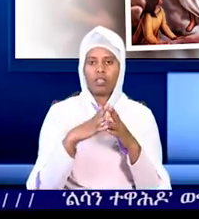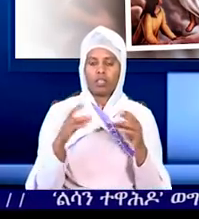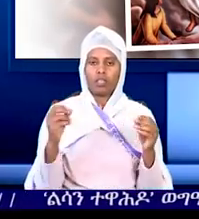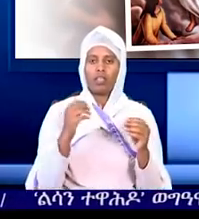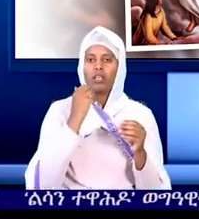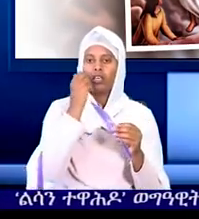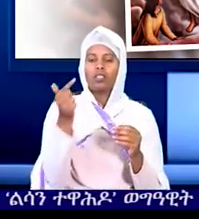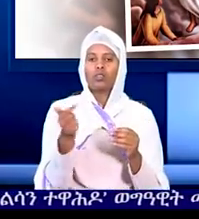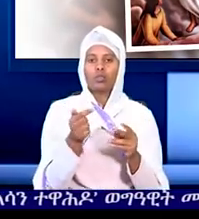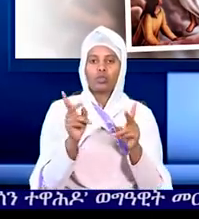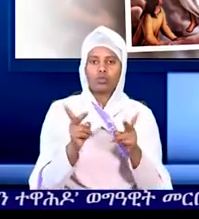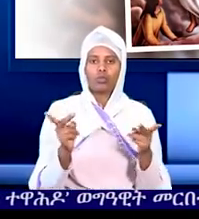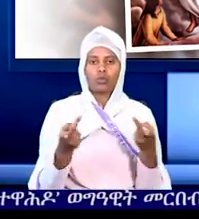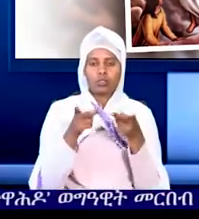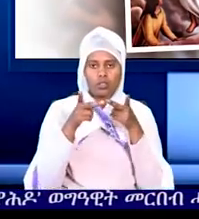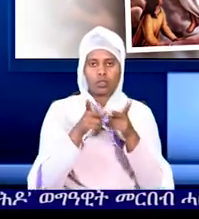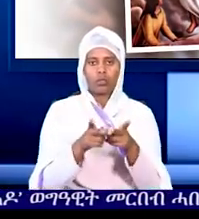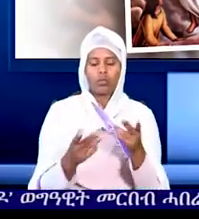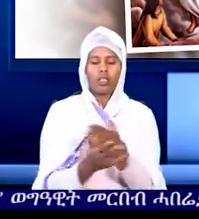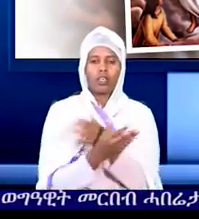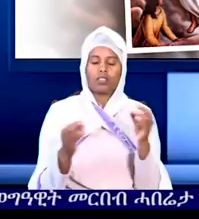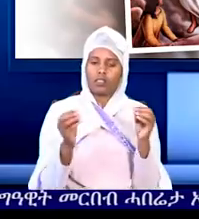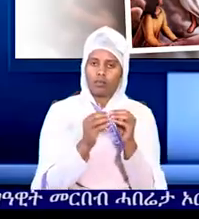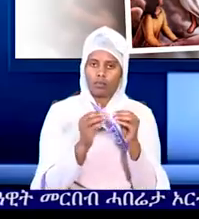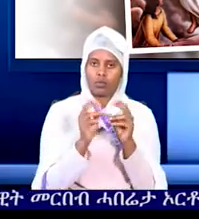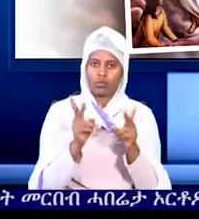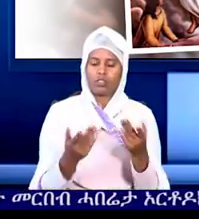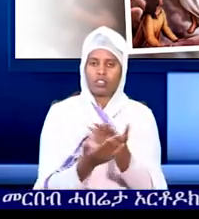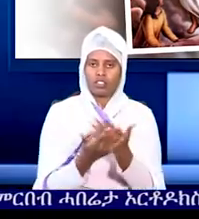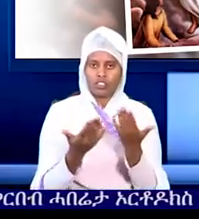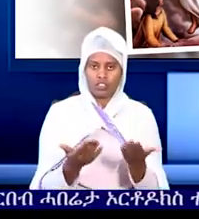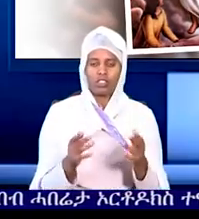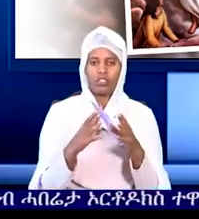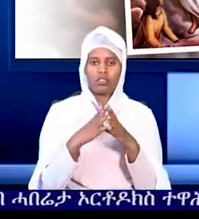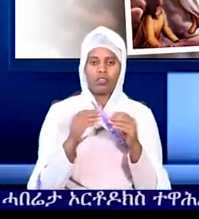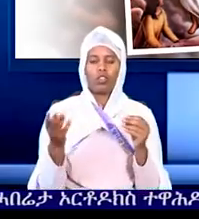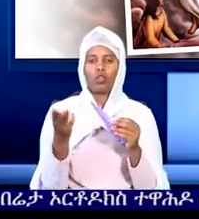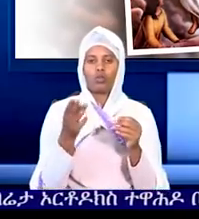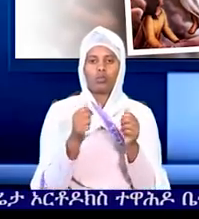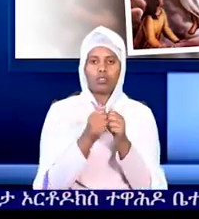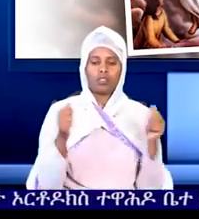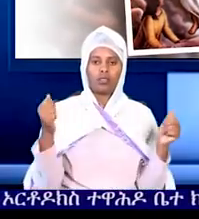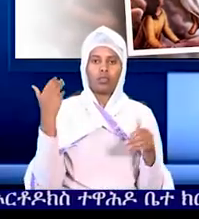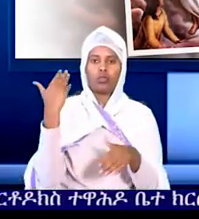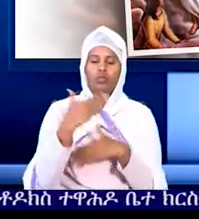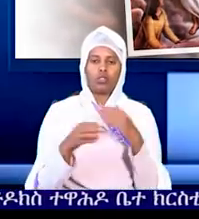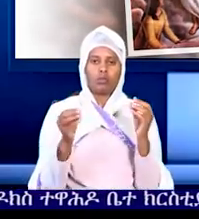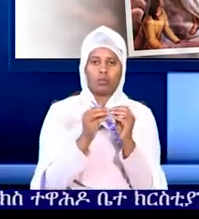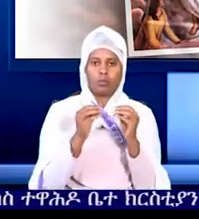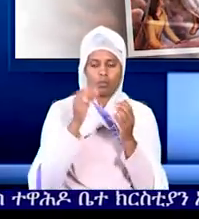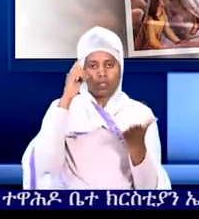دغانا يزرزرالنا الا تسالس كوام داقامو ايكون اللم كوام اوين حتي يزرزرالنا رابع